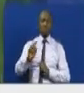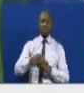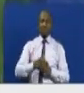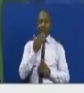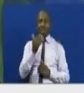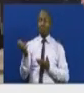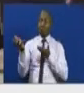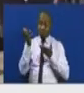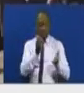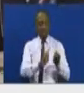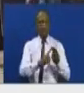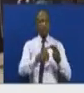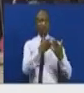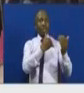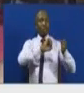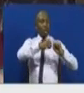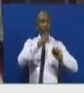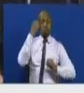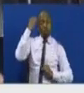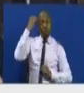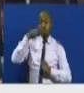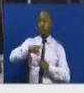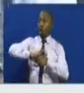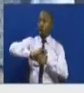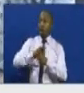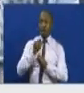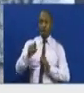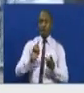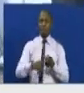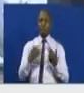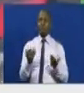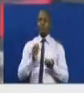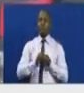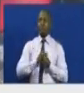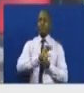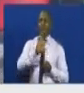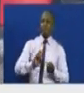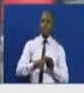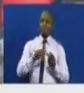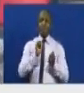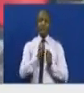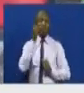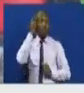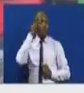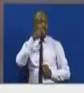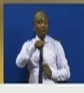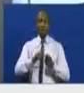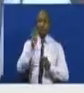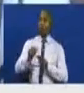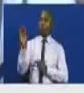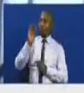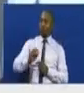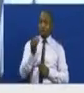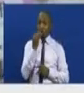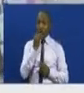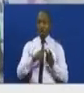Maana kutokana na changamoto yani ugonjwa wa corona ulivyotokea huko. Yote kwa yote, kinachobainika hapa ni kwamba wasakatonge hawa na